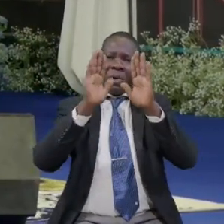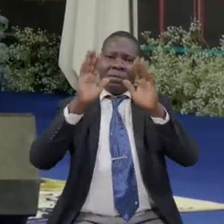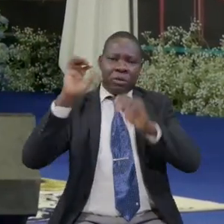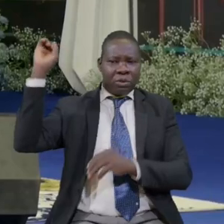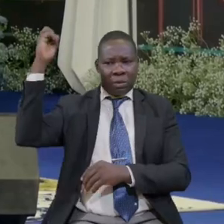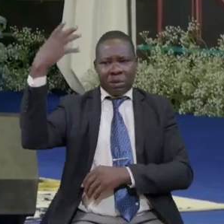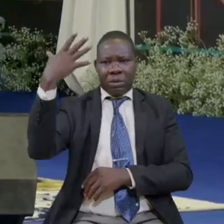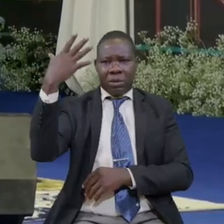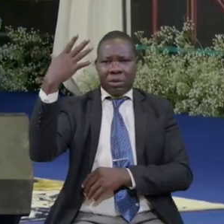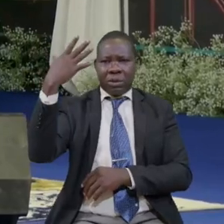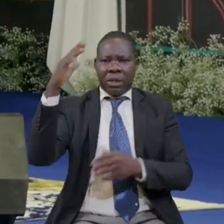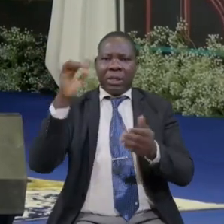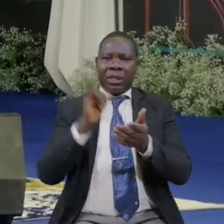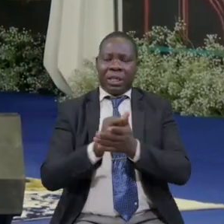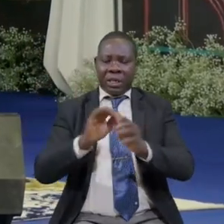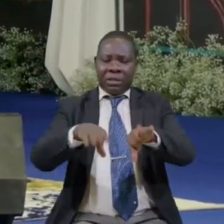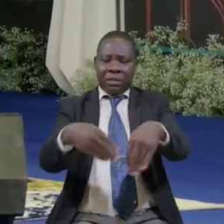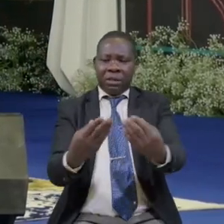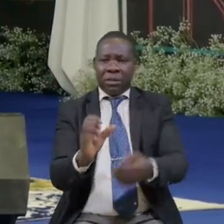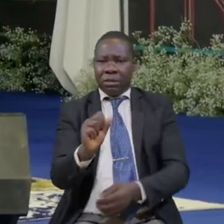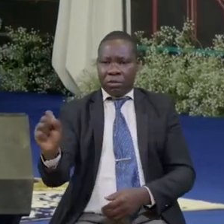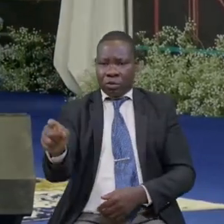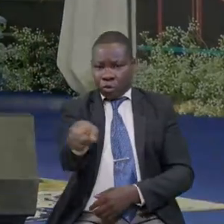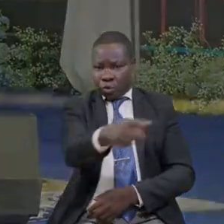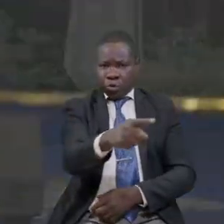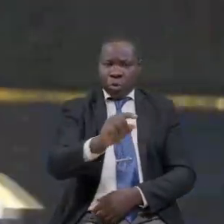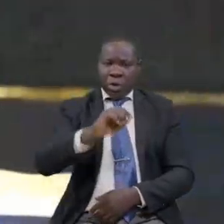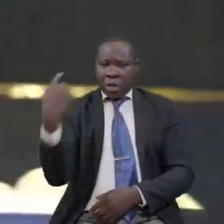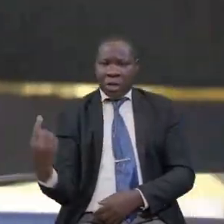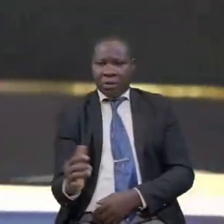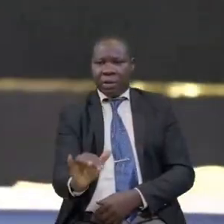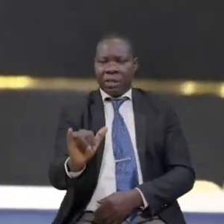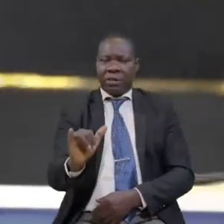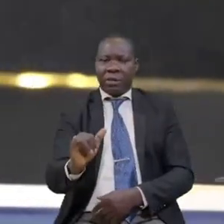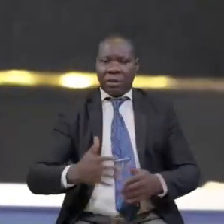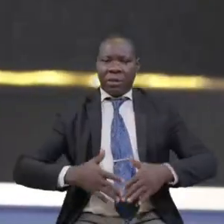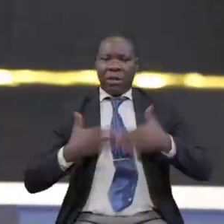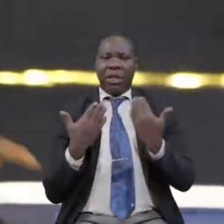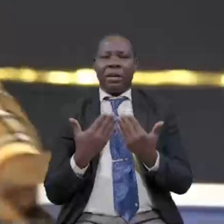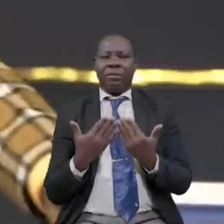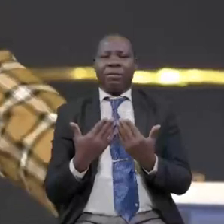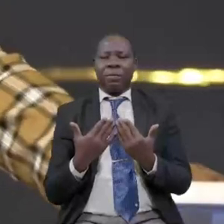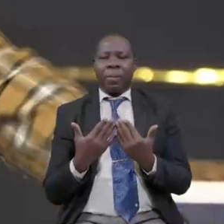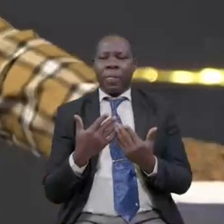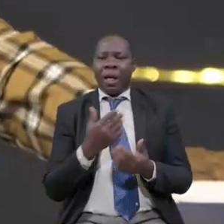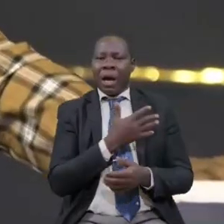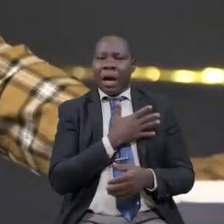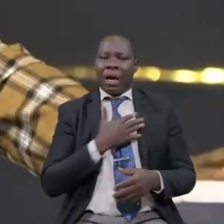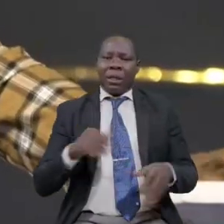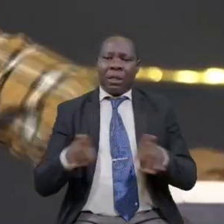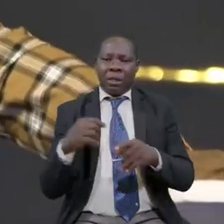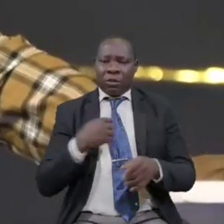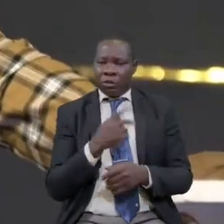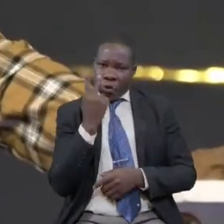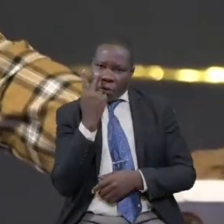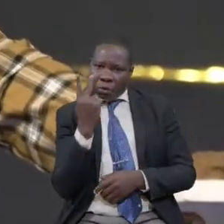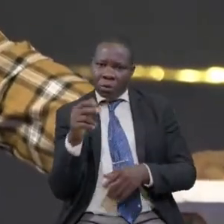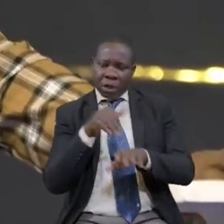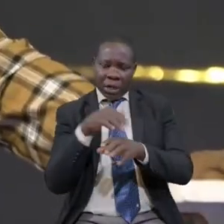sa grâce merveilleuse qui vous accorde la vie éternelle. Et comme nous voyons la